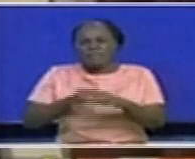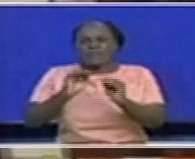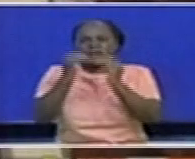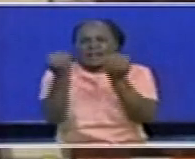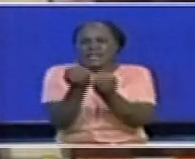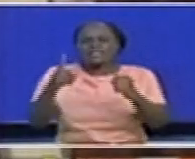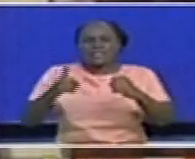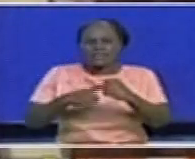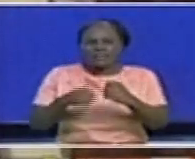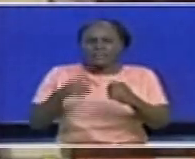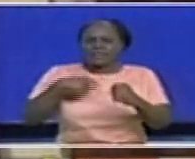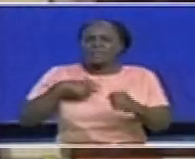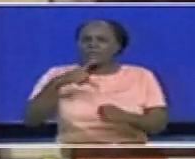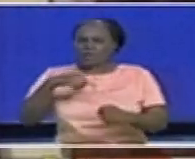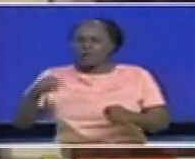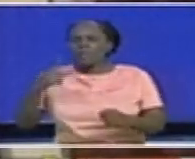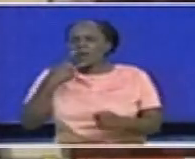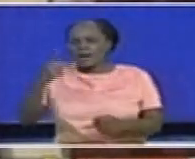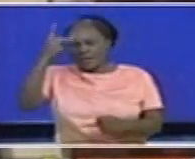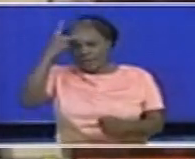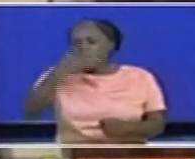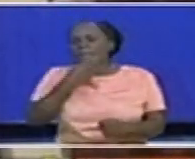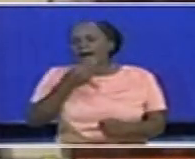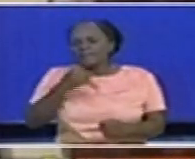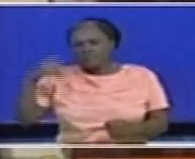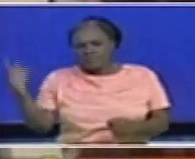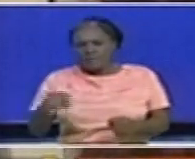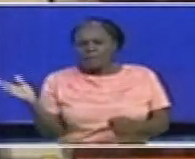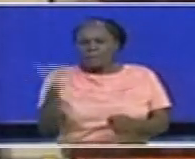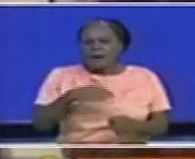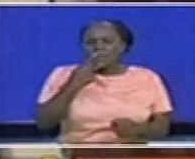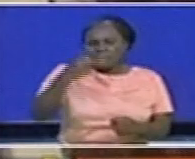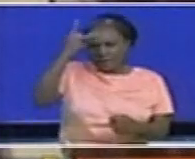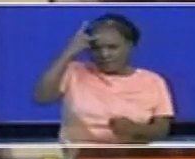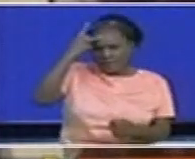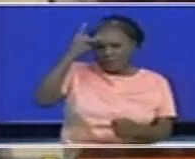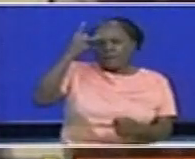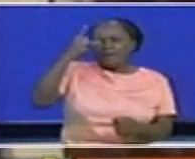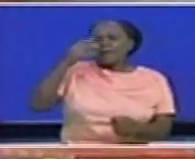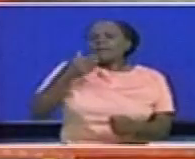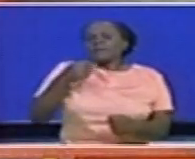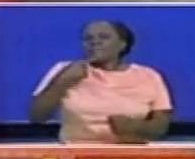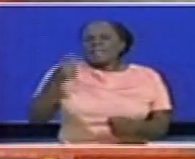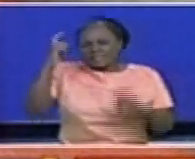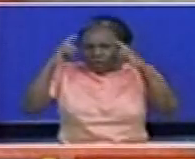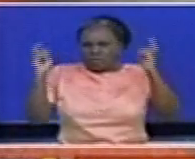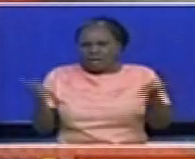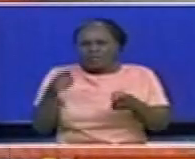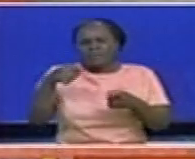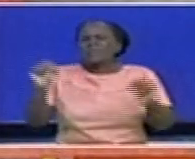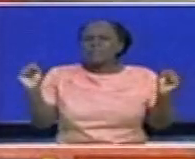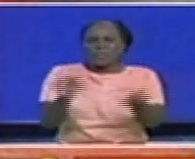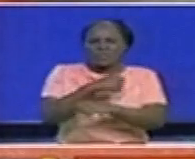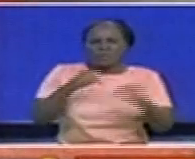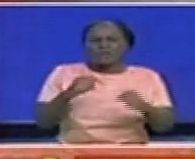6. Akienda kwa wazazi wake, mume akichapa, akienda kwa wazazi wake anamwambia shauri yako. Hawezi kwa sababu mimi hawezi